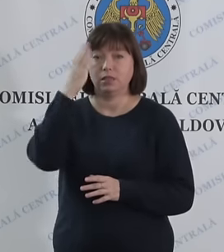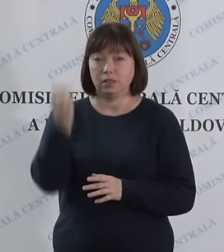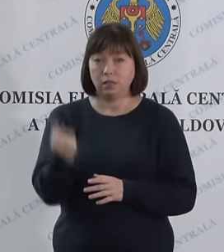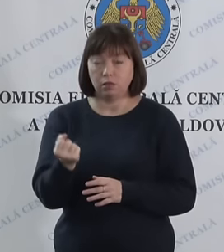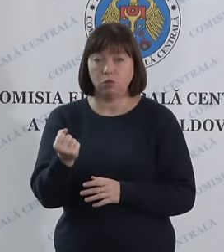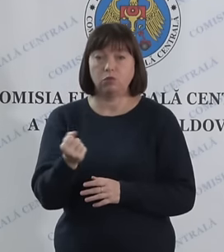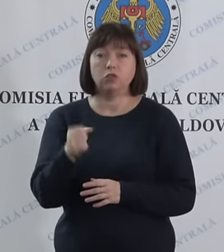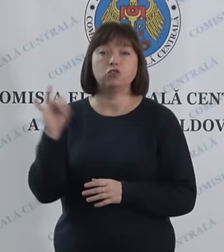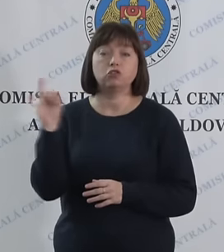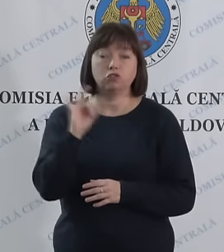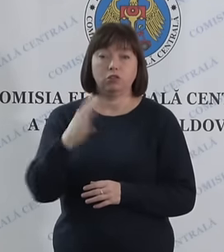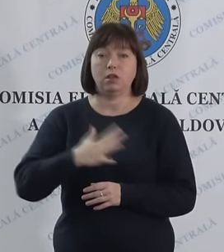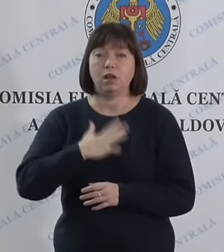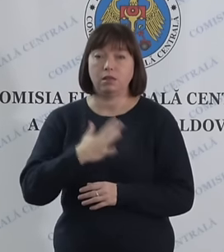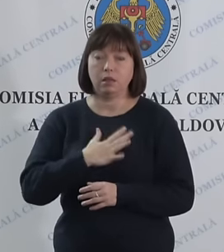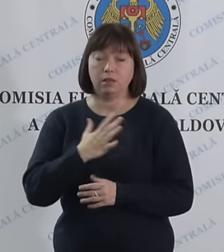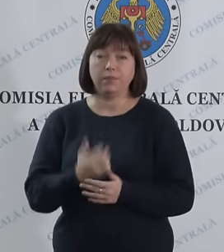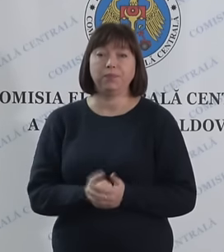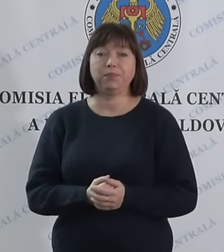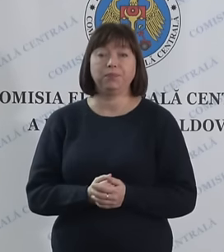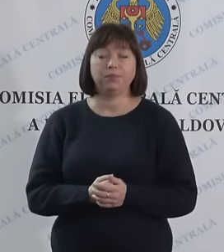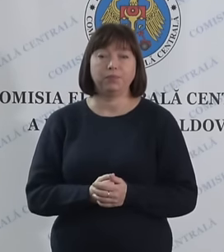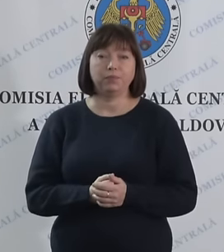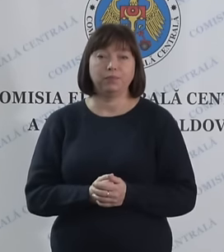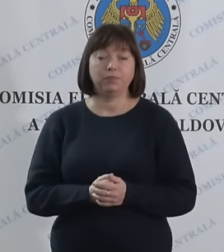ale Americii și Canada.